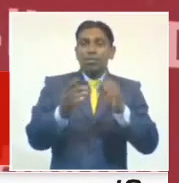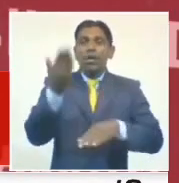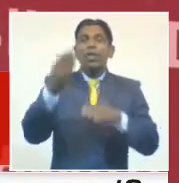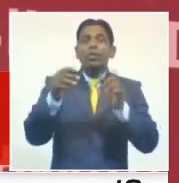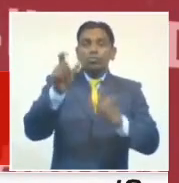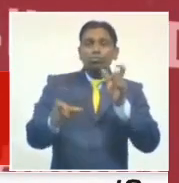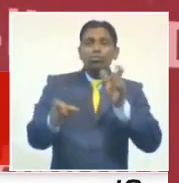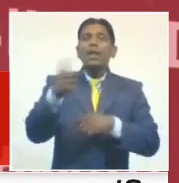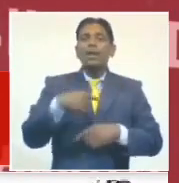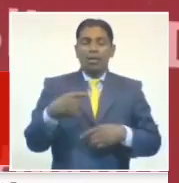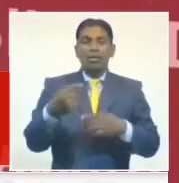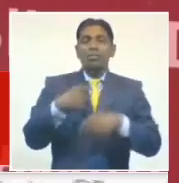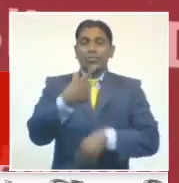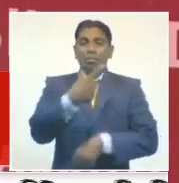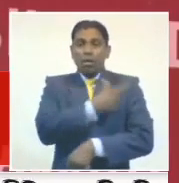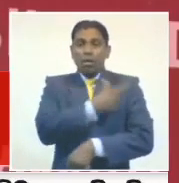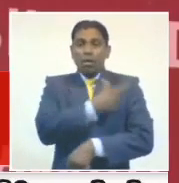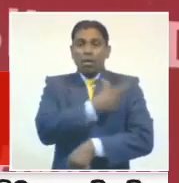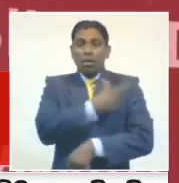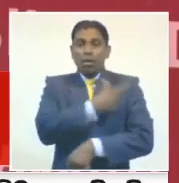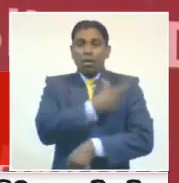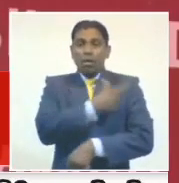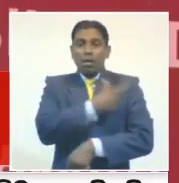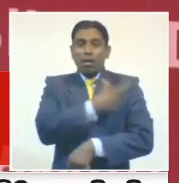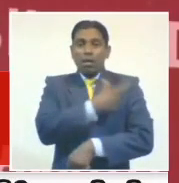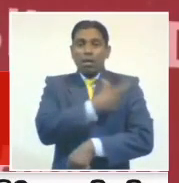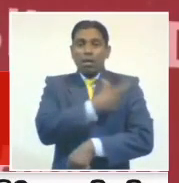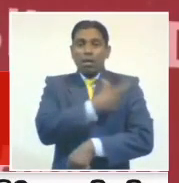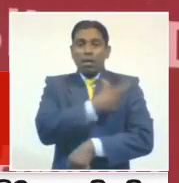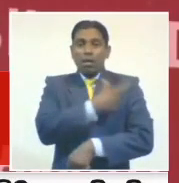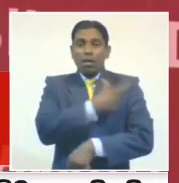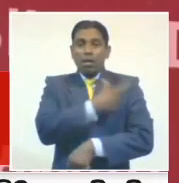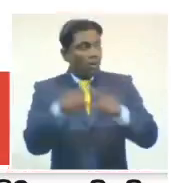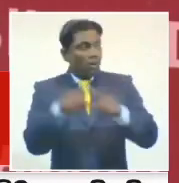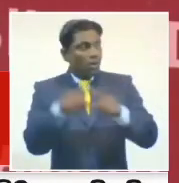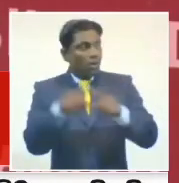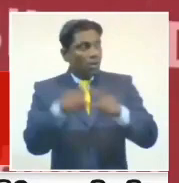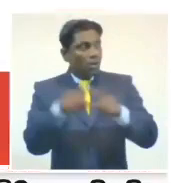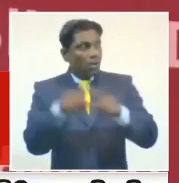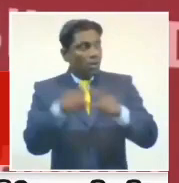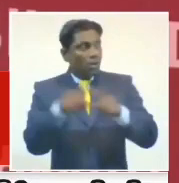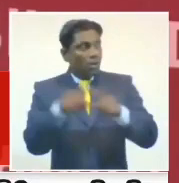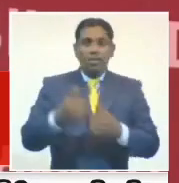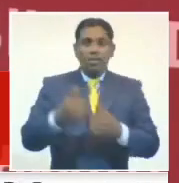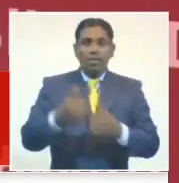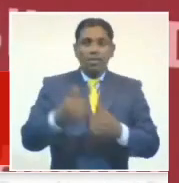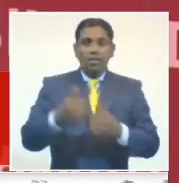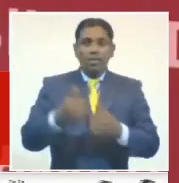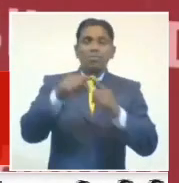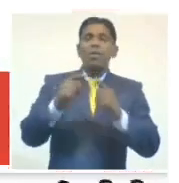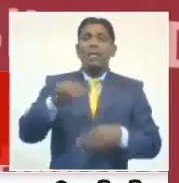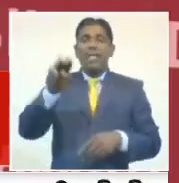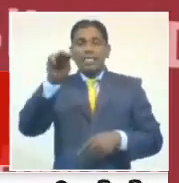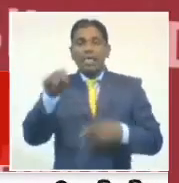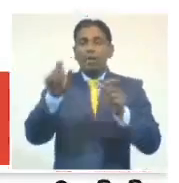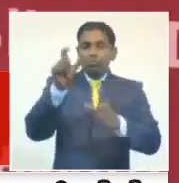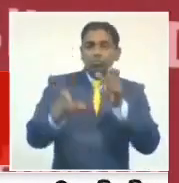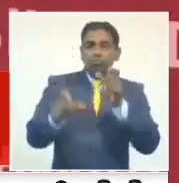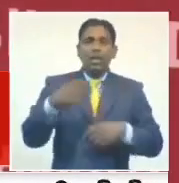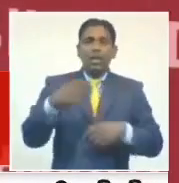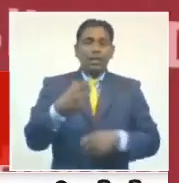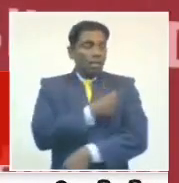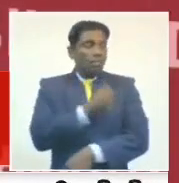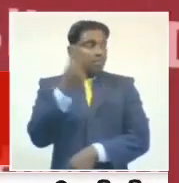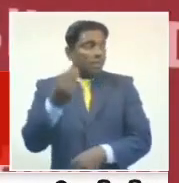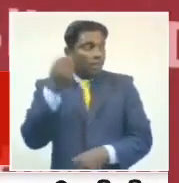ගැනීම ලබා දීම වැඩසටහනට අමතරව ඉදිරි කාලය තුල වයස 18 සහ 30 අතර ප්‍රජාවටත් එන්නත් මාත්‍රා දෙක ලබා දීමටත් ඉන්පසුව වයස